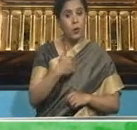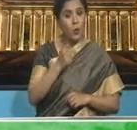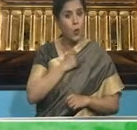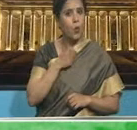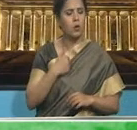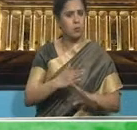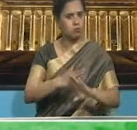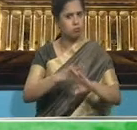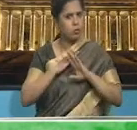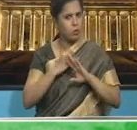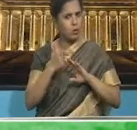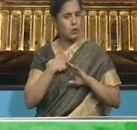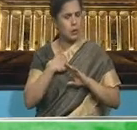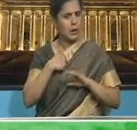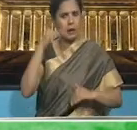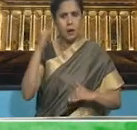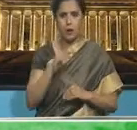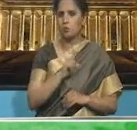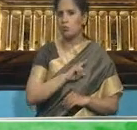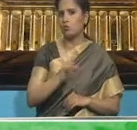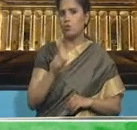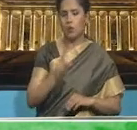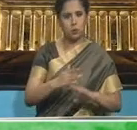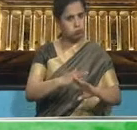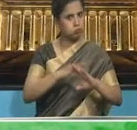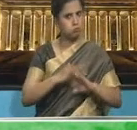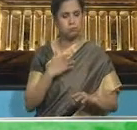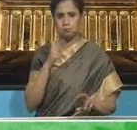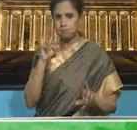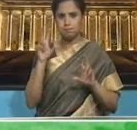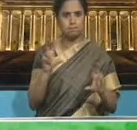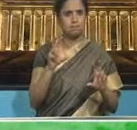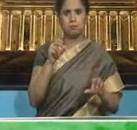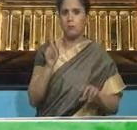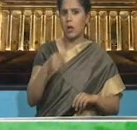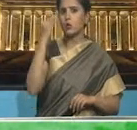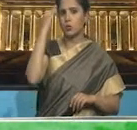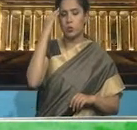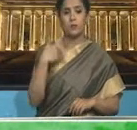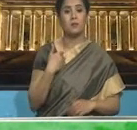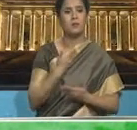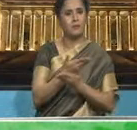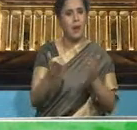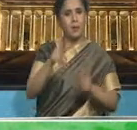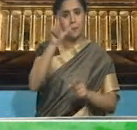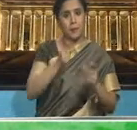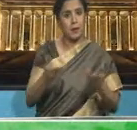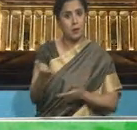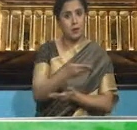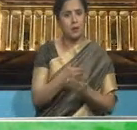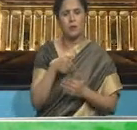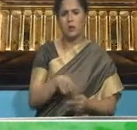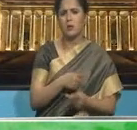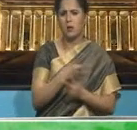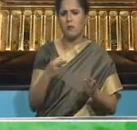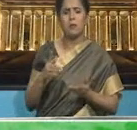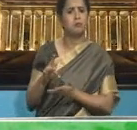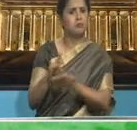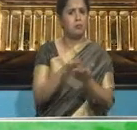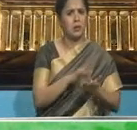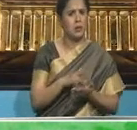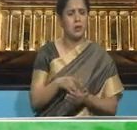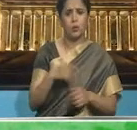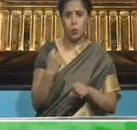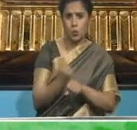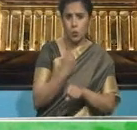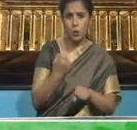सुरक्षा में कमी नहीं आने देंगे और सतर्क भी रहेंगे। प्यारे देशवासियों, विभिन्न क्षेत्रों में